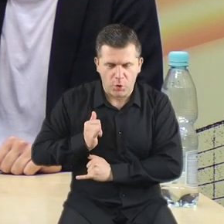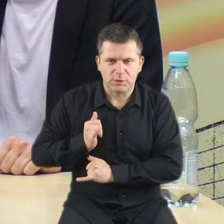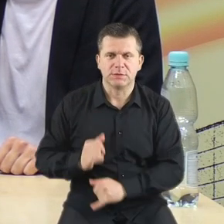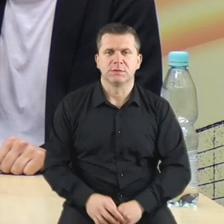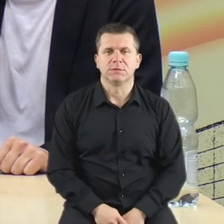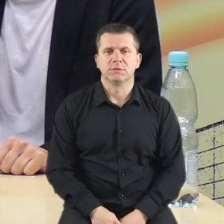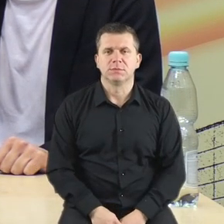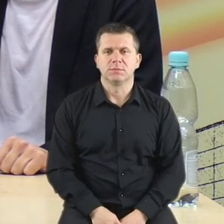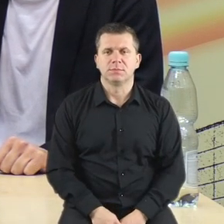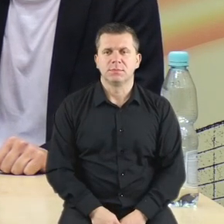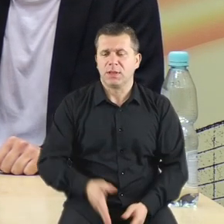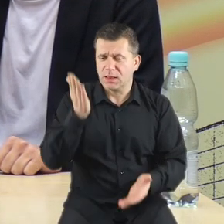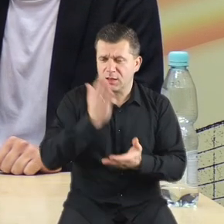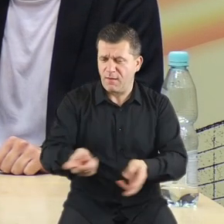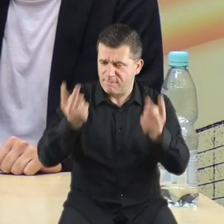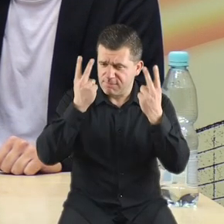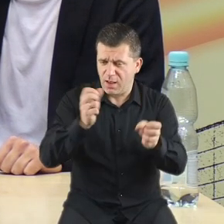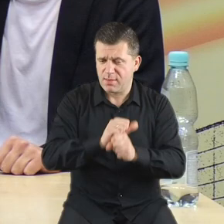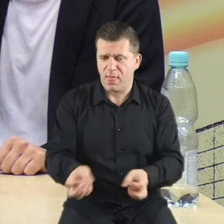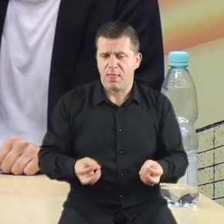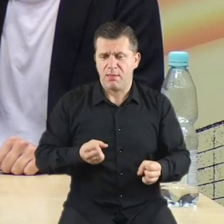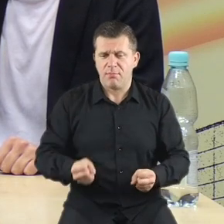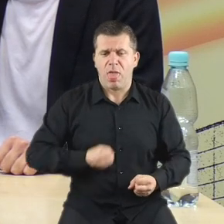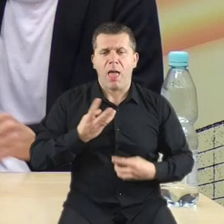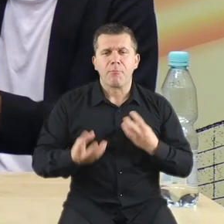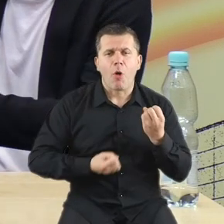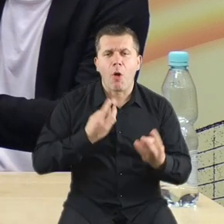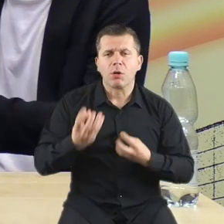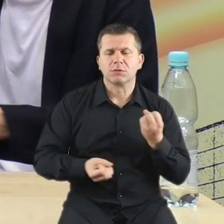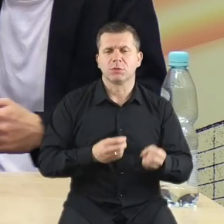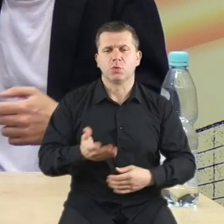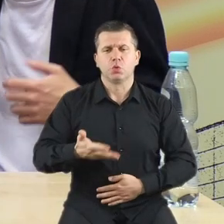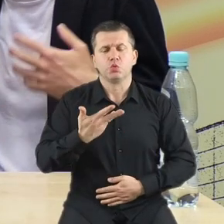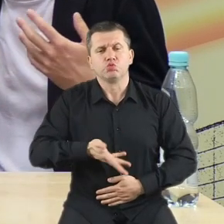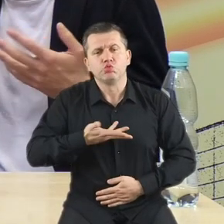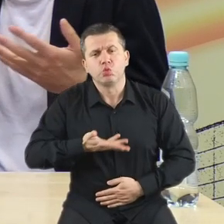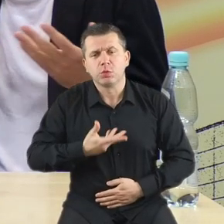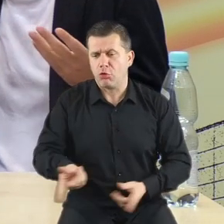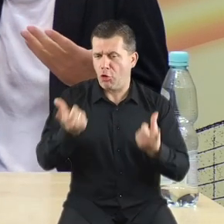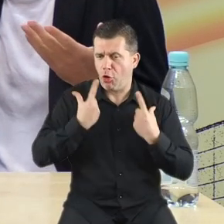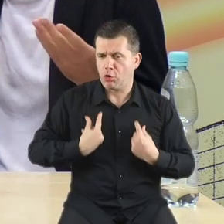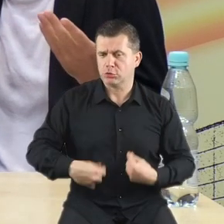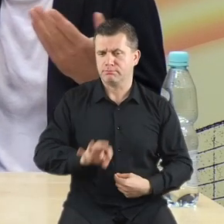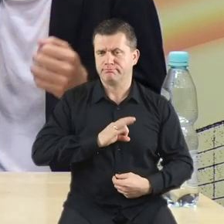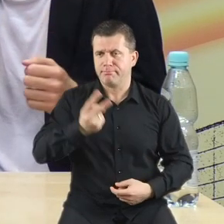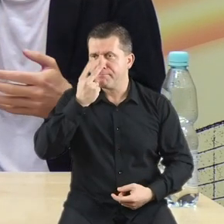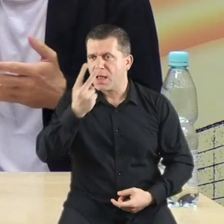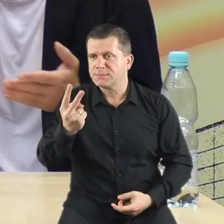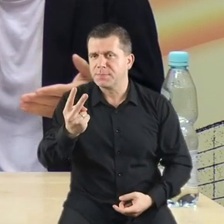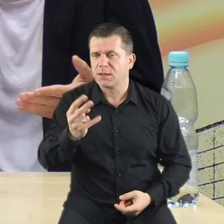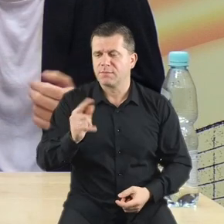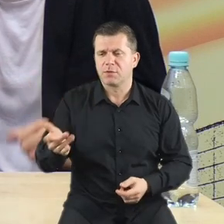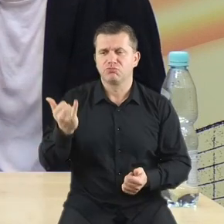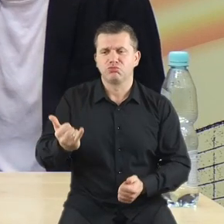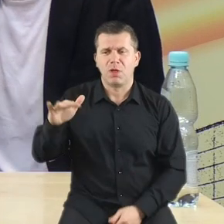tylko liczą się emocje, uczucia, tak osobista perspektywa, w przypadku dziecka na przykład,